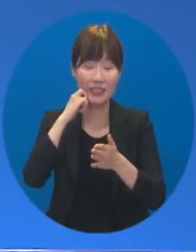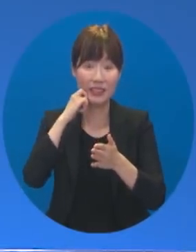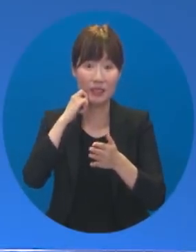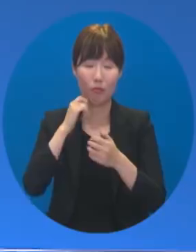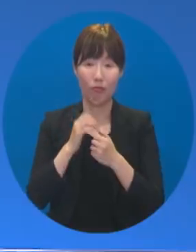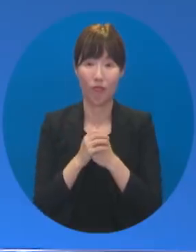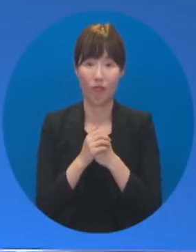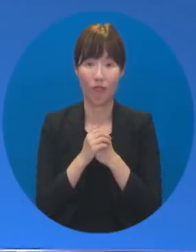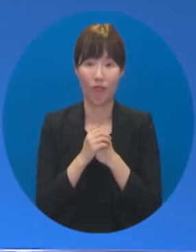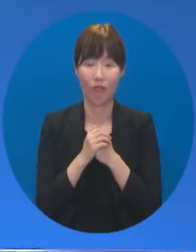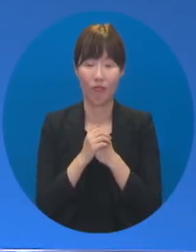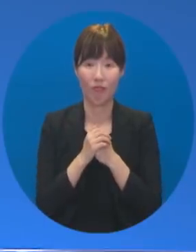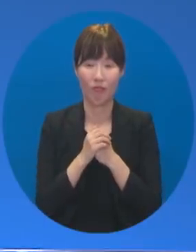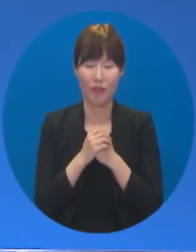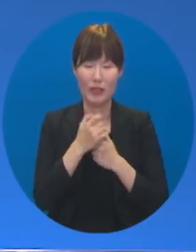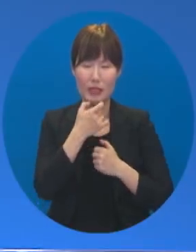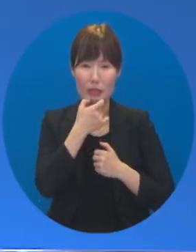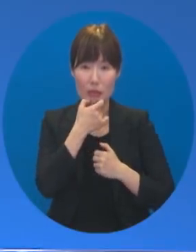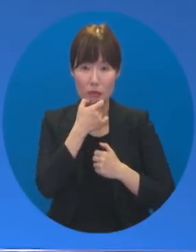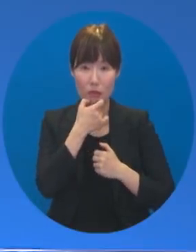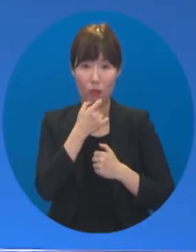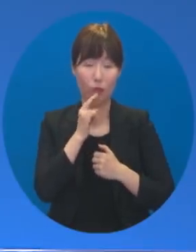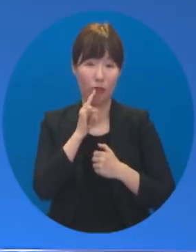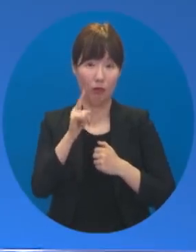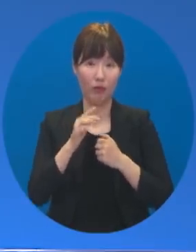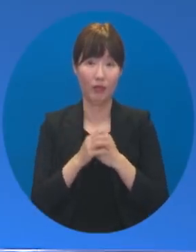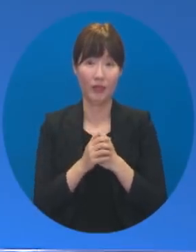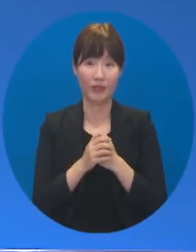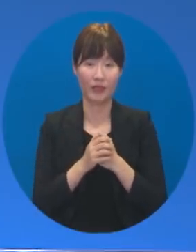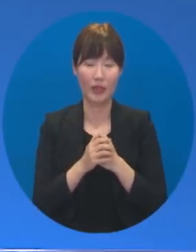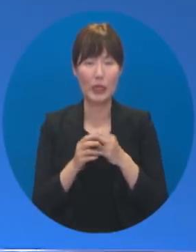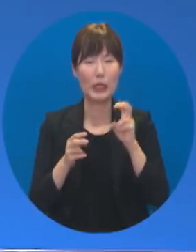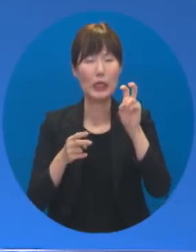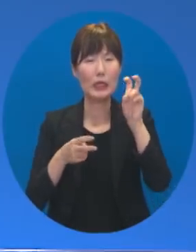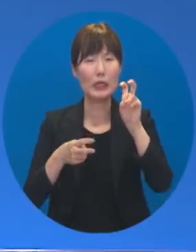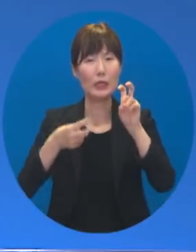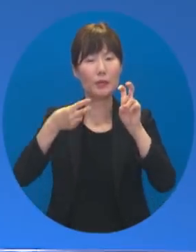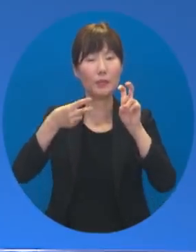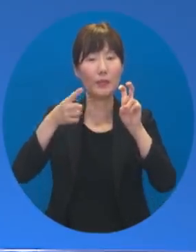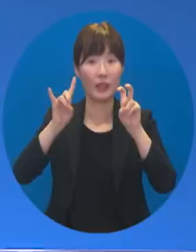20대 때는 가면라이더 가게를 차리고 싶다고 하더라고요. 그래서